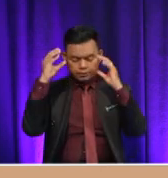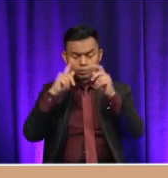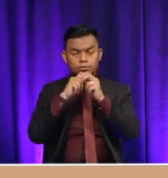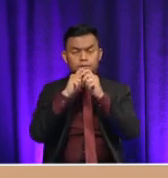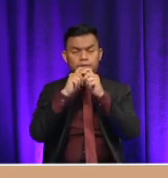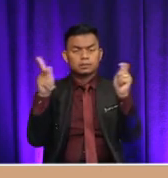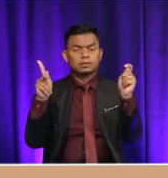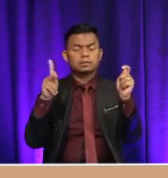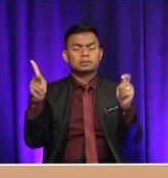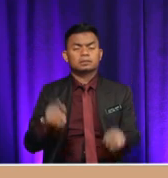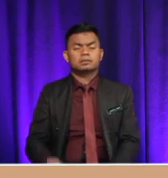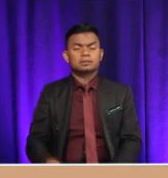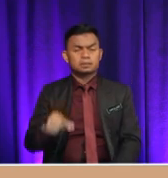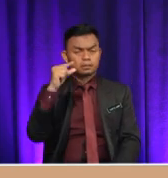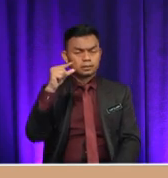3